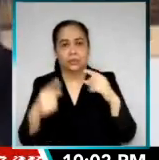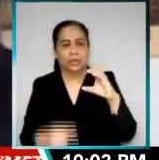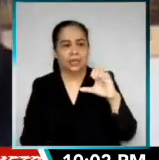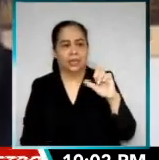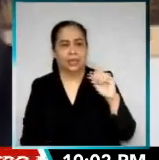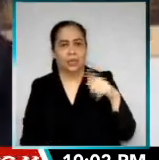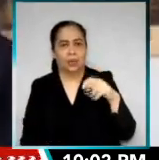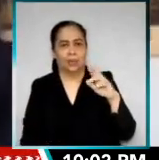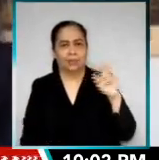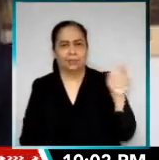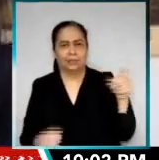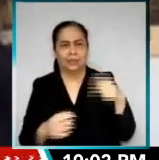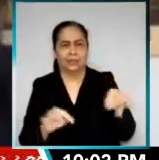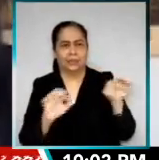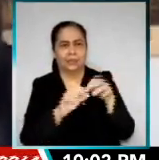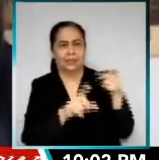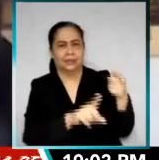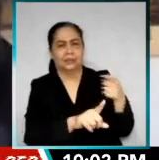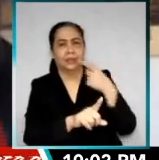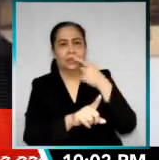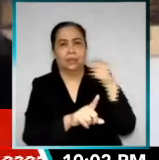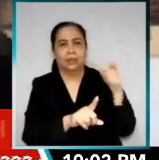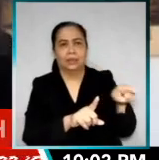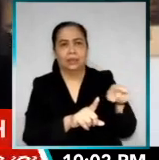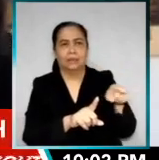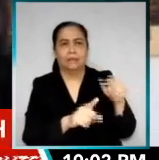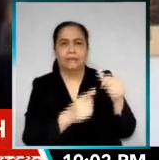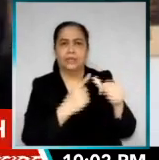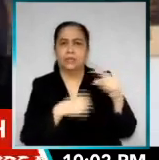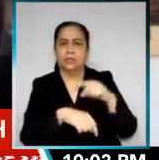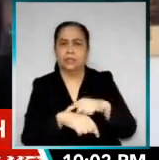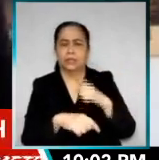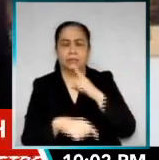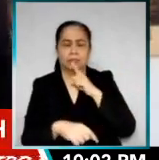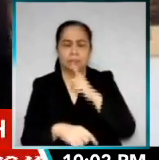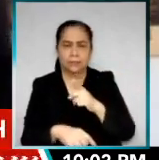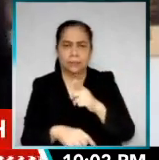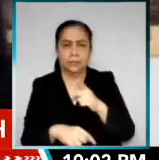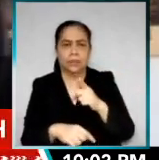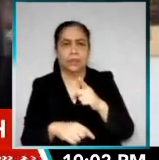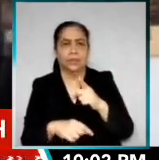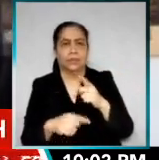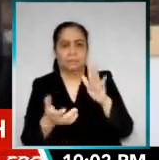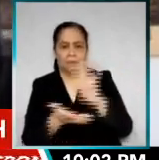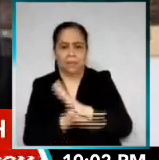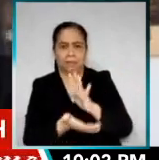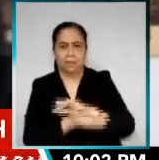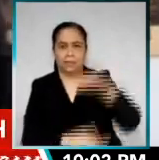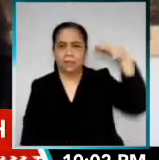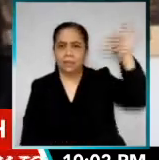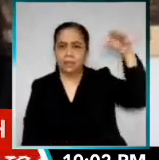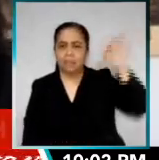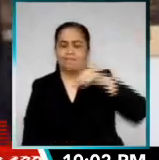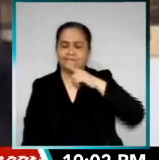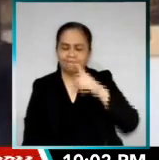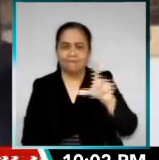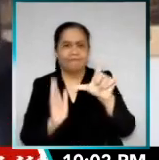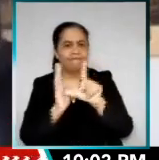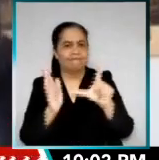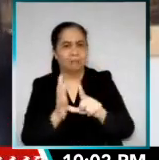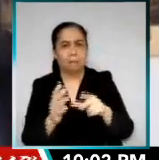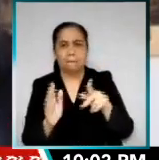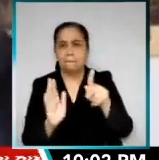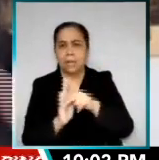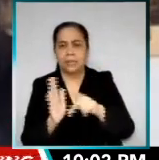critical habitat kasi for the first time, they have really an official piece of paper, a legal policy that says